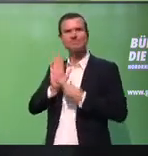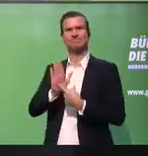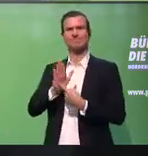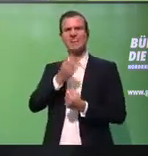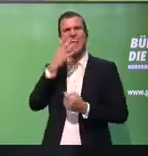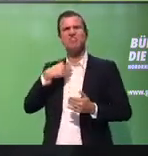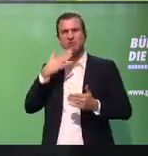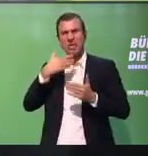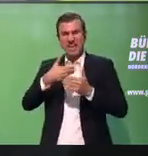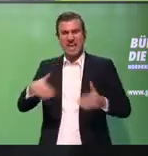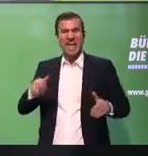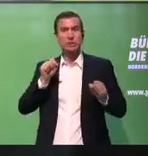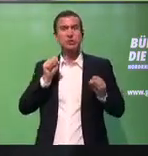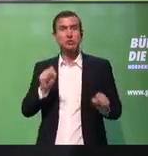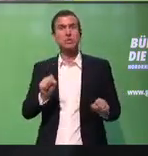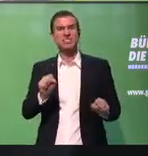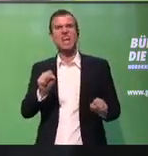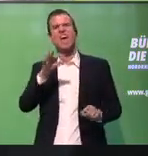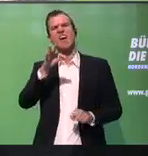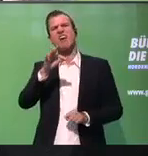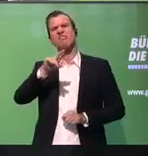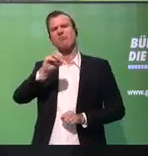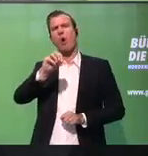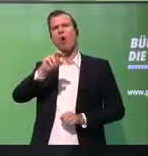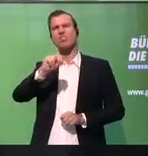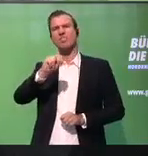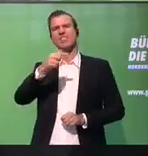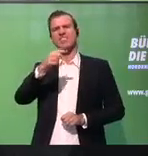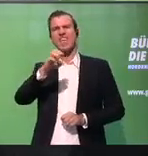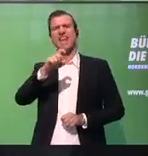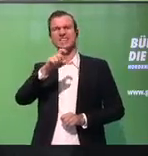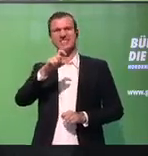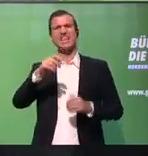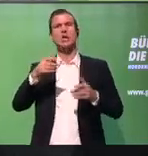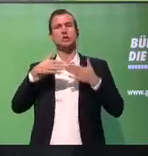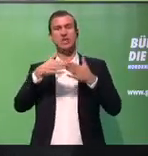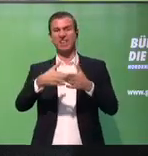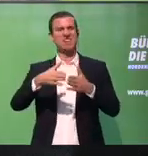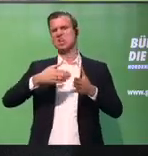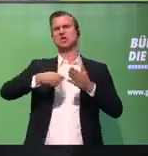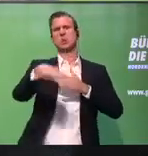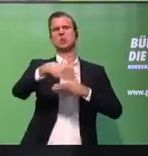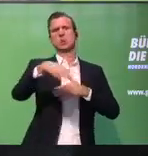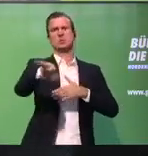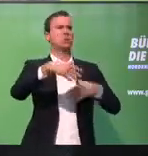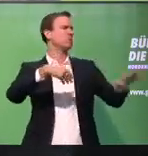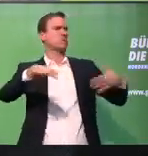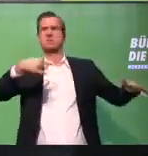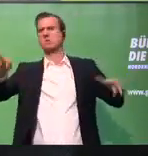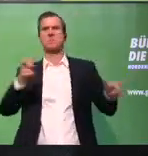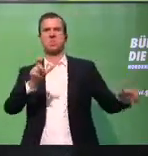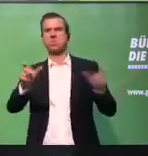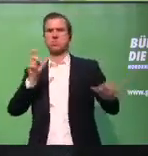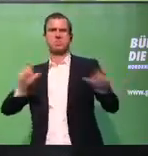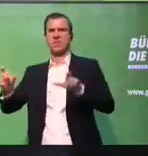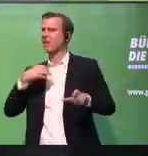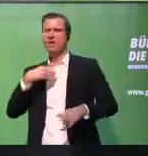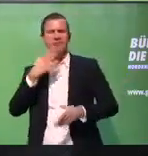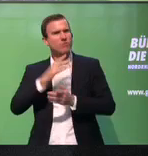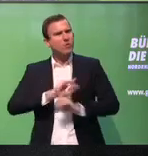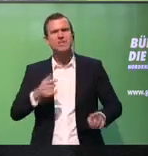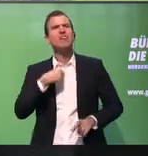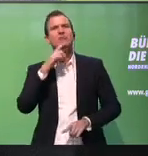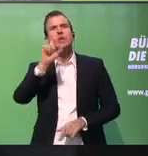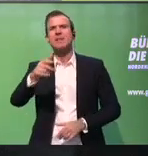einer Grenzschutzagentur Frontex, die die Schiffe zurückweisen und Menschen weiter in größte Not bringen, wir wollen den